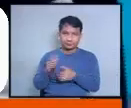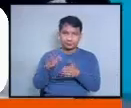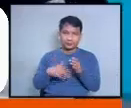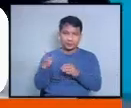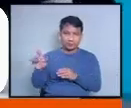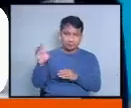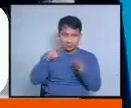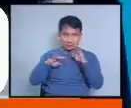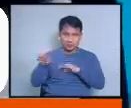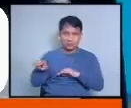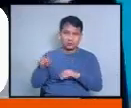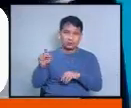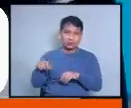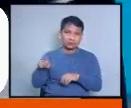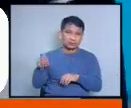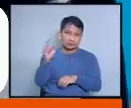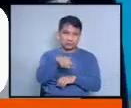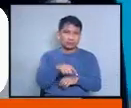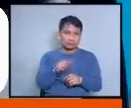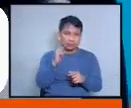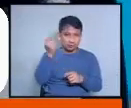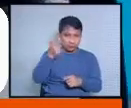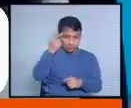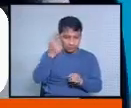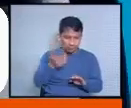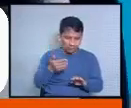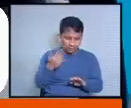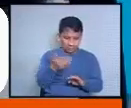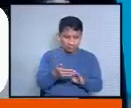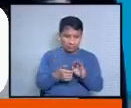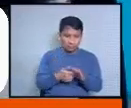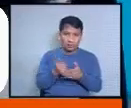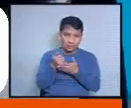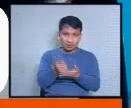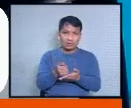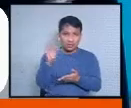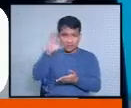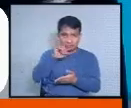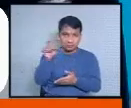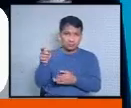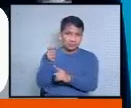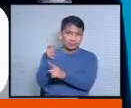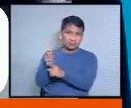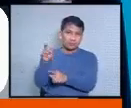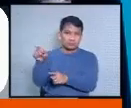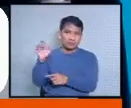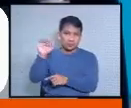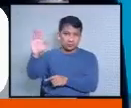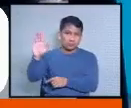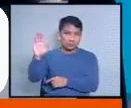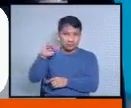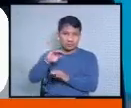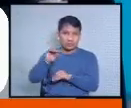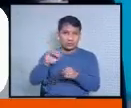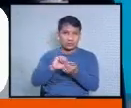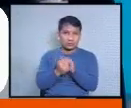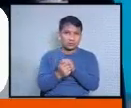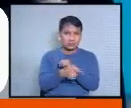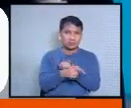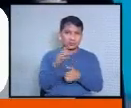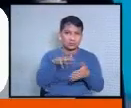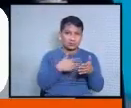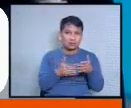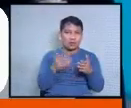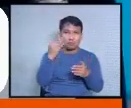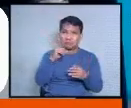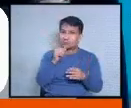may problema. Kayo po may kailangan sa gobyerno natin dahil ang gobyerno po natin ang tutugis po sa inyo. So kayo po dapat ang mag-adjust.